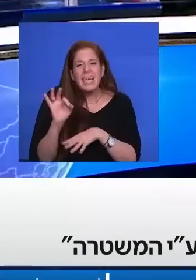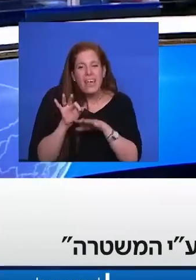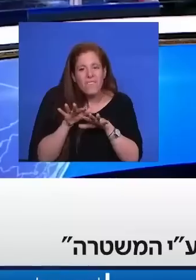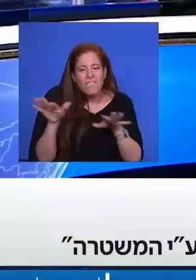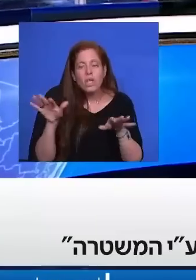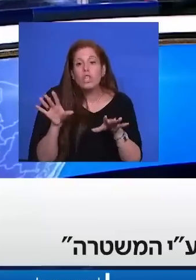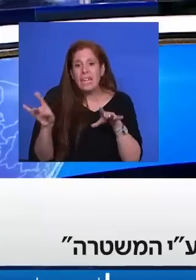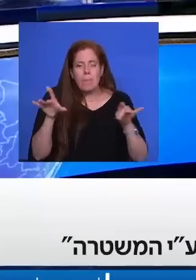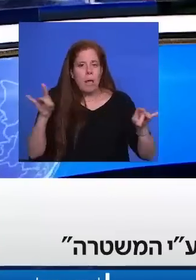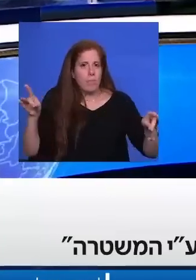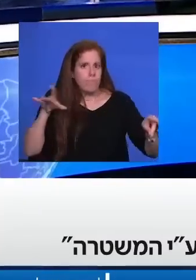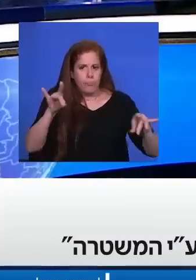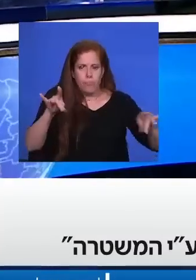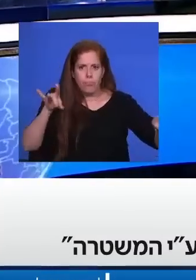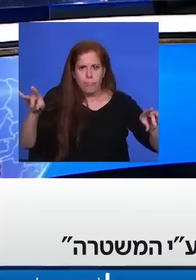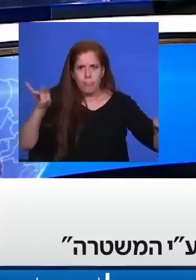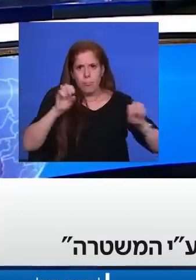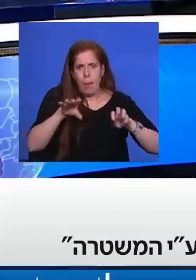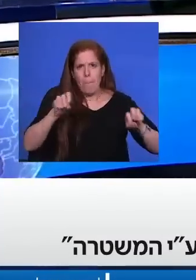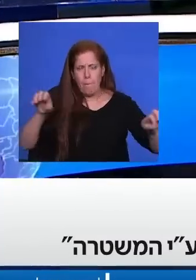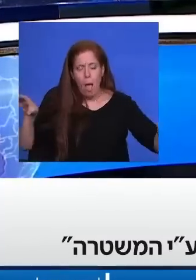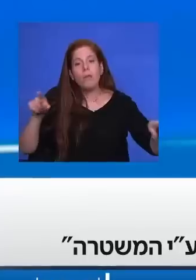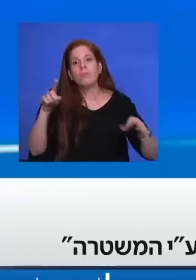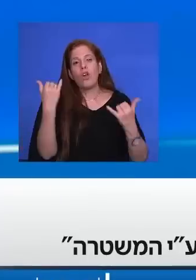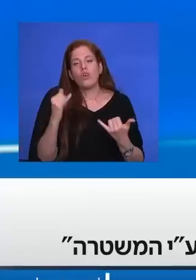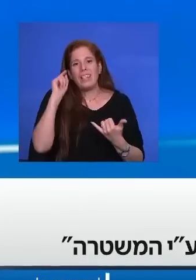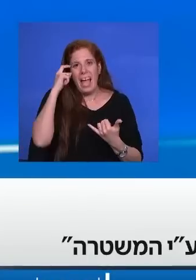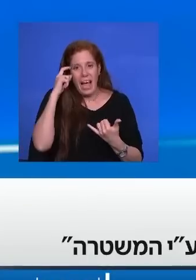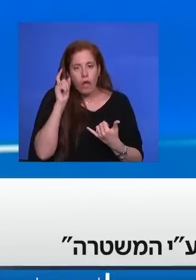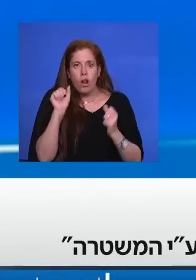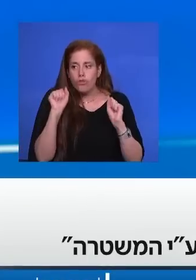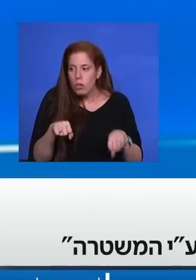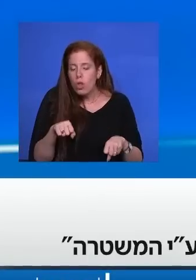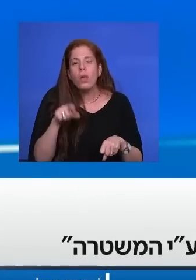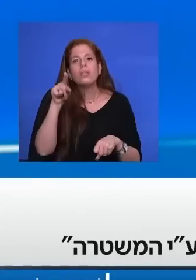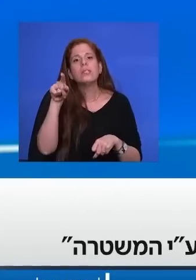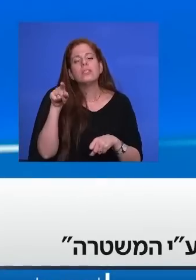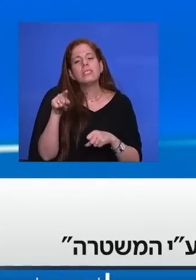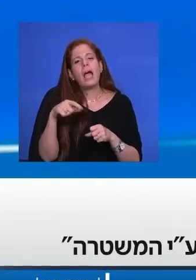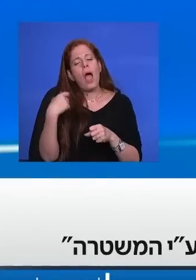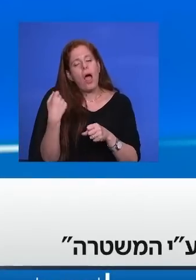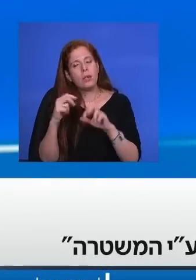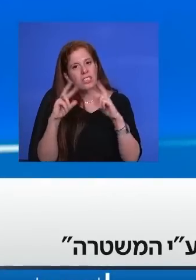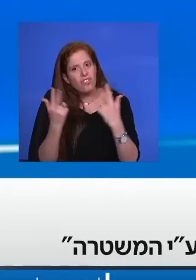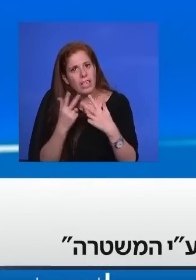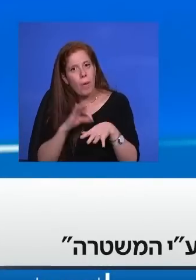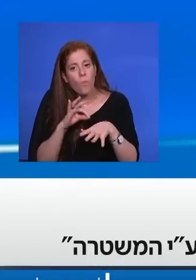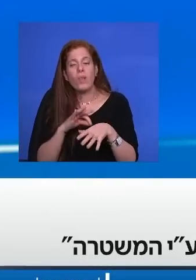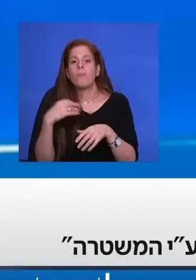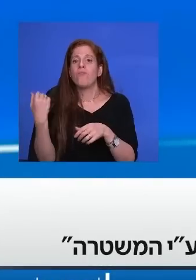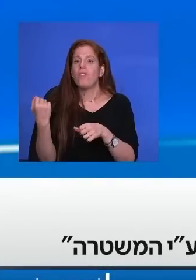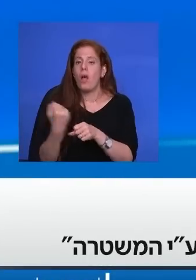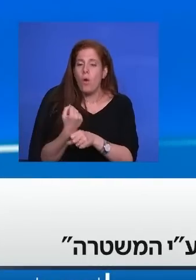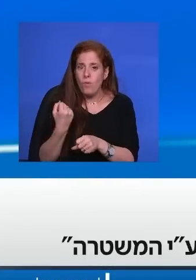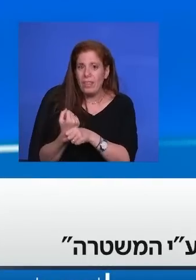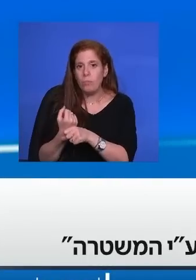שנדבקים בו הרבה מאוד אנשים, ועכשיו הדאגה של השלטון היא עובדי הצוותים הרפואיים ועובדי בדיקות שהיו